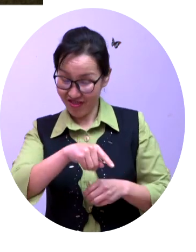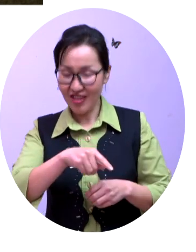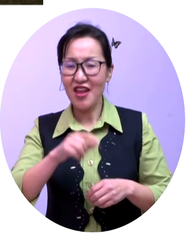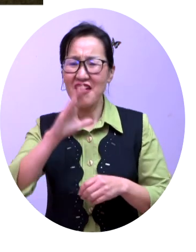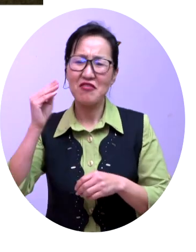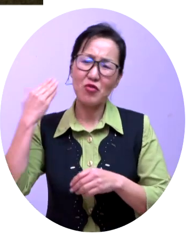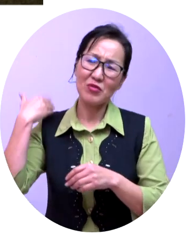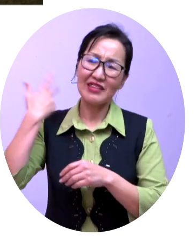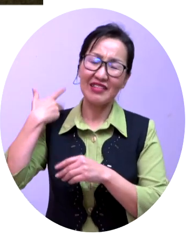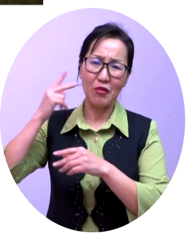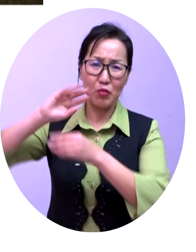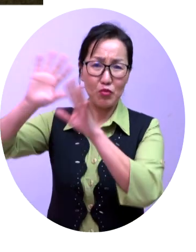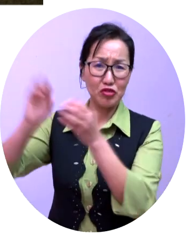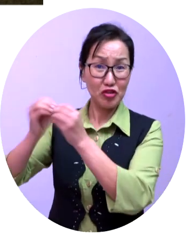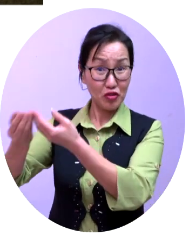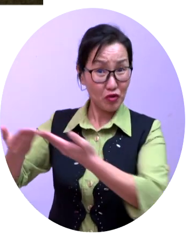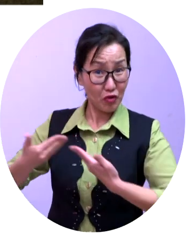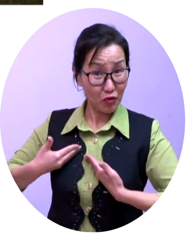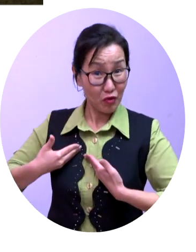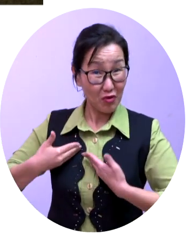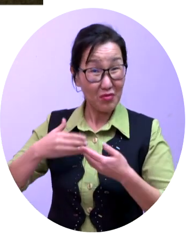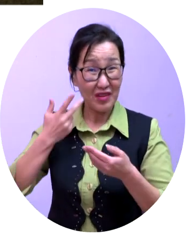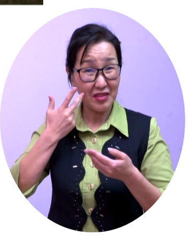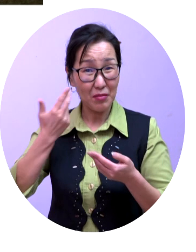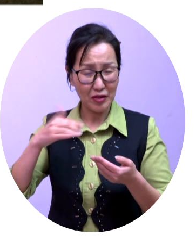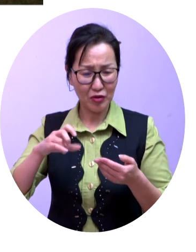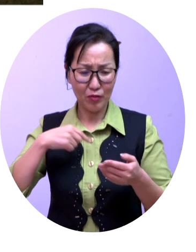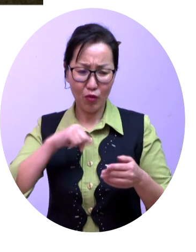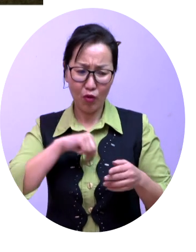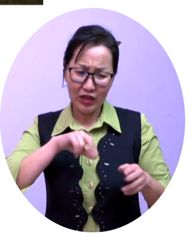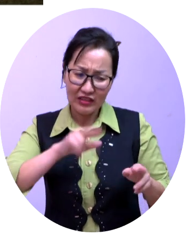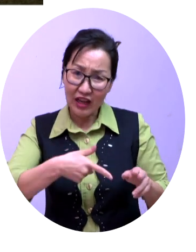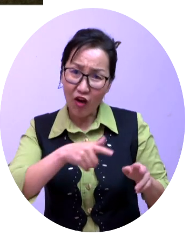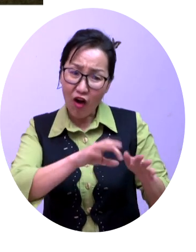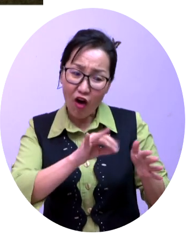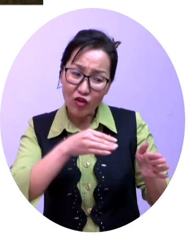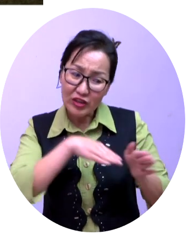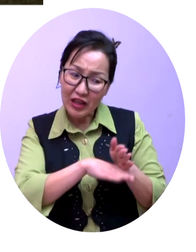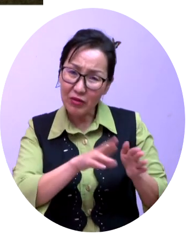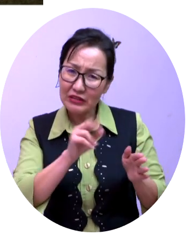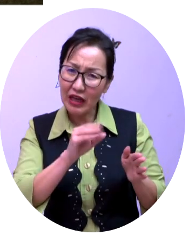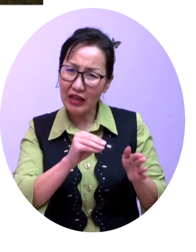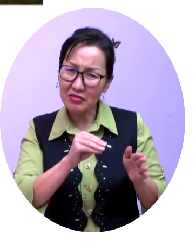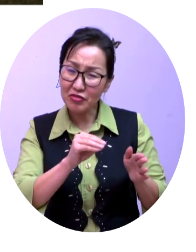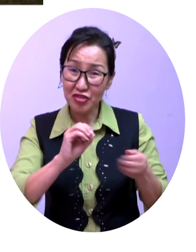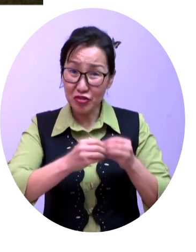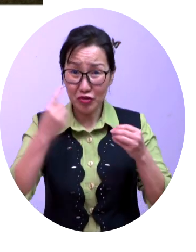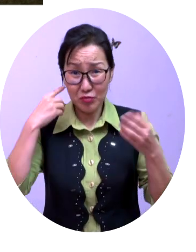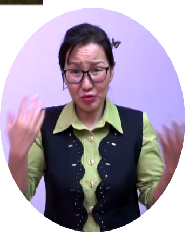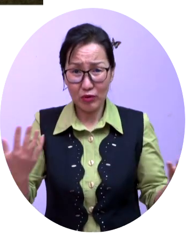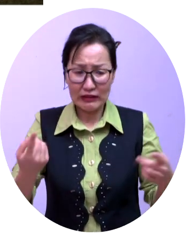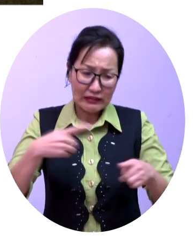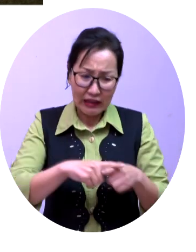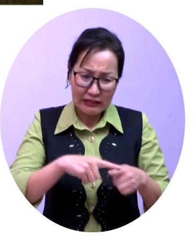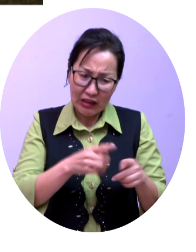болохоор би ор хөндлийн даавуу яаж солихыг мэддэггүй. Би дахин дахин оролдоод өрөөсн талд